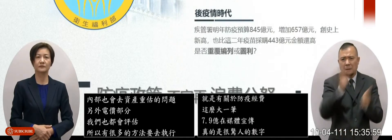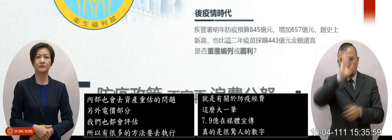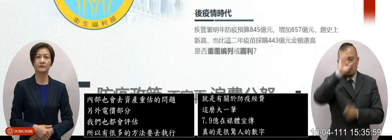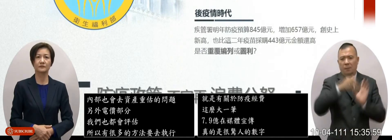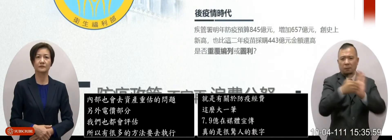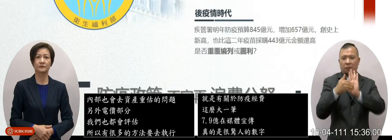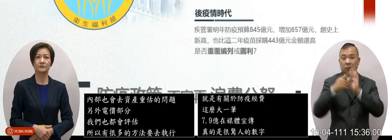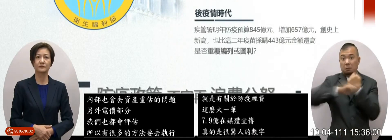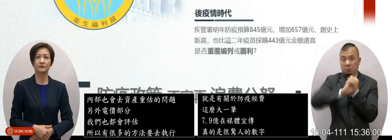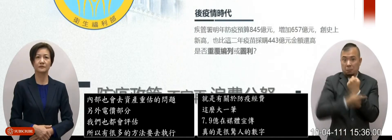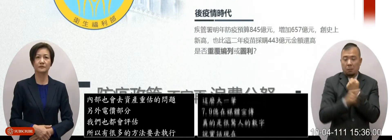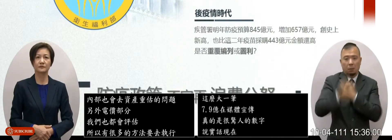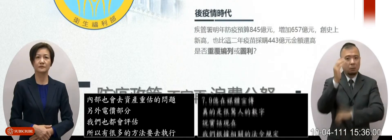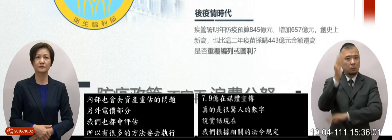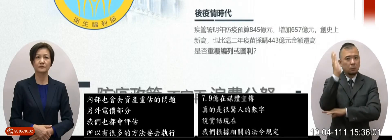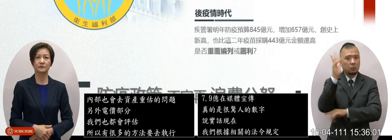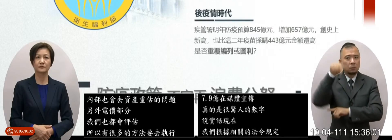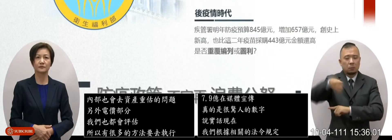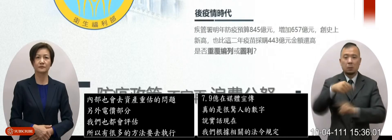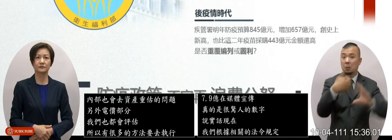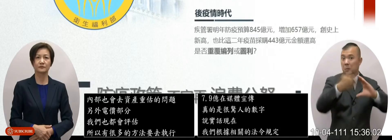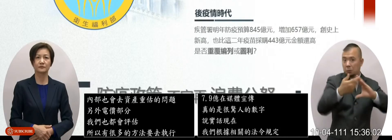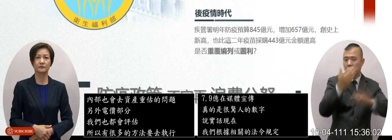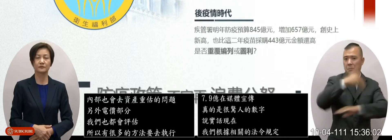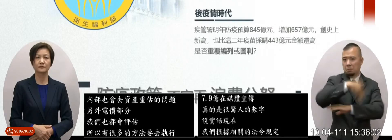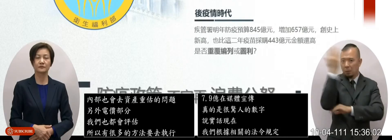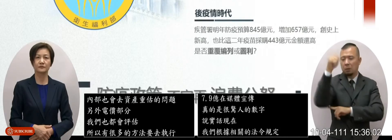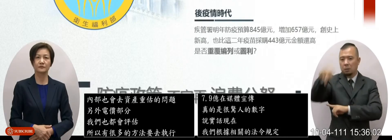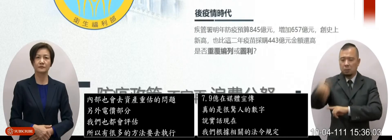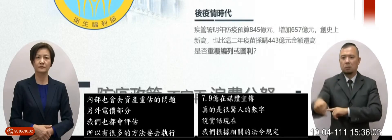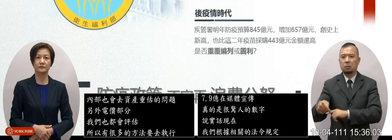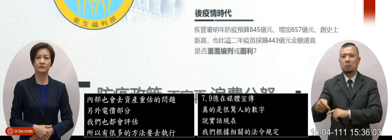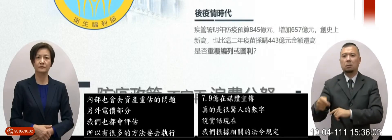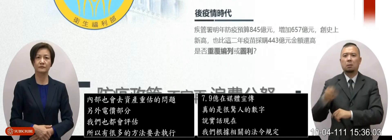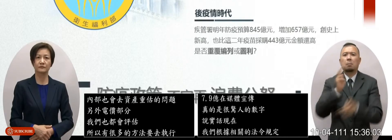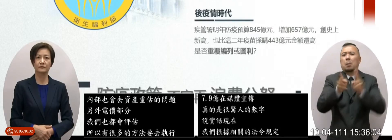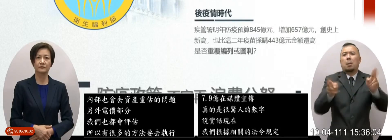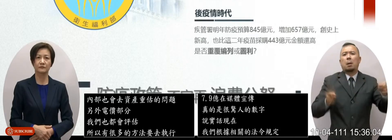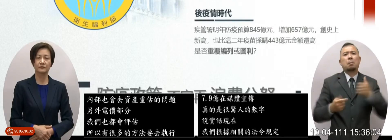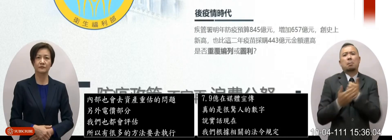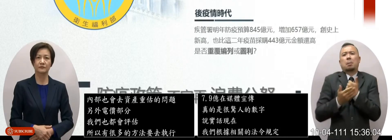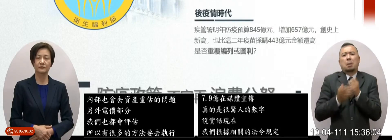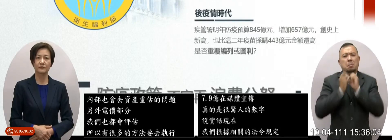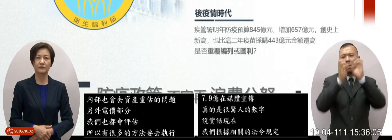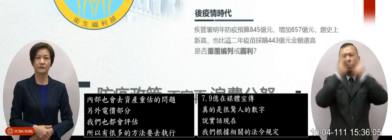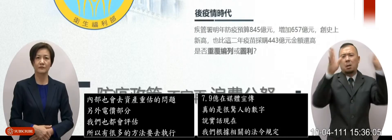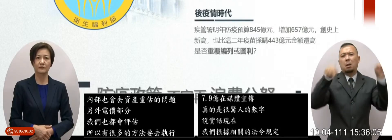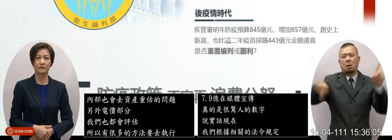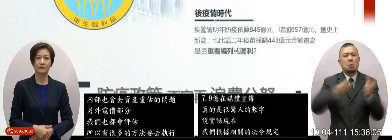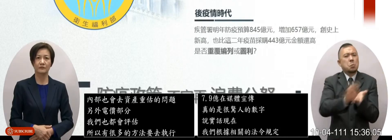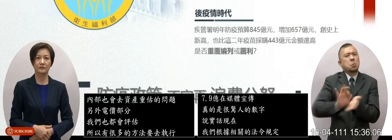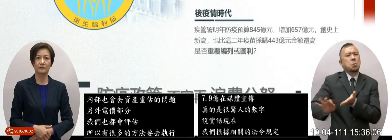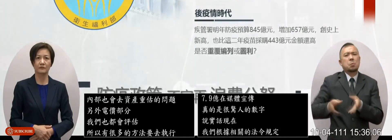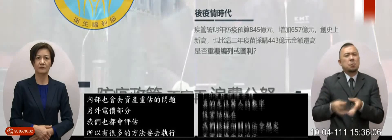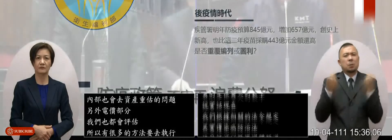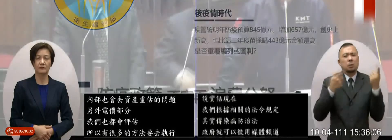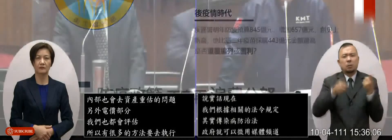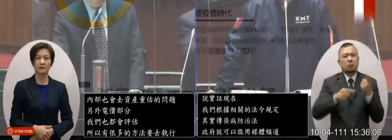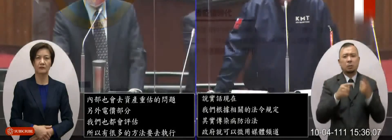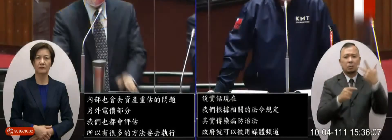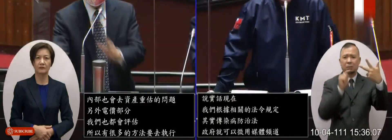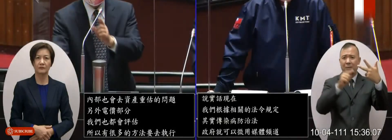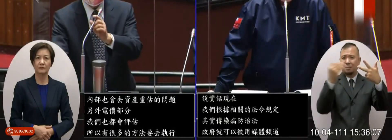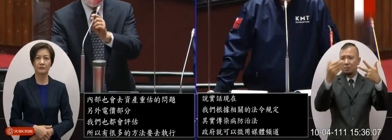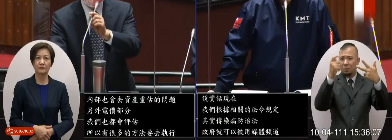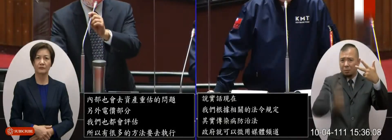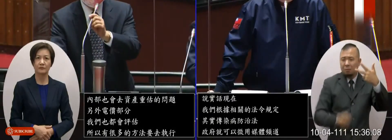征用媒体频道来做防疫的宣传，不必花钱呢。那现在7.9亿真的是非常的惊人，难道我们是在